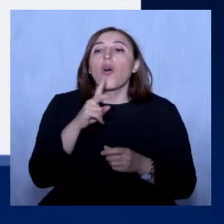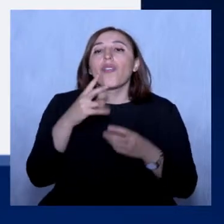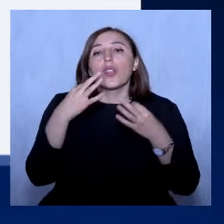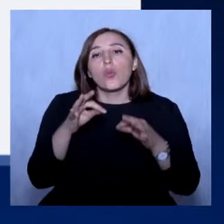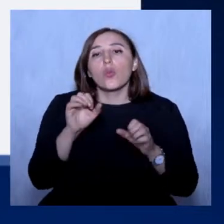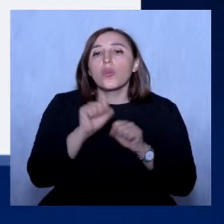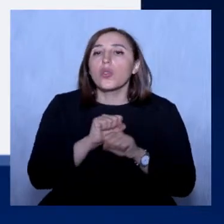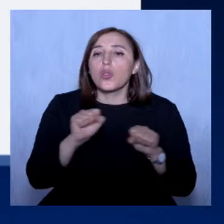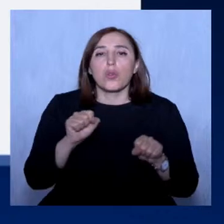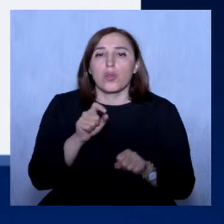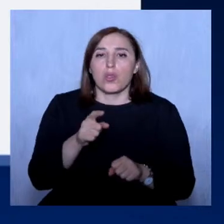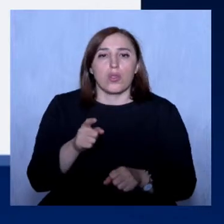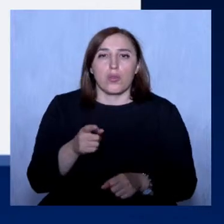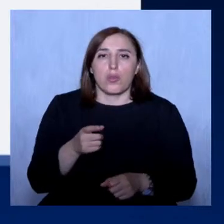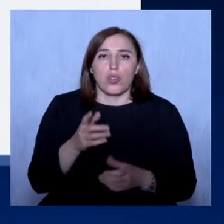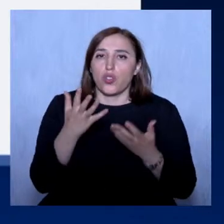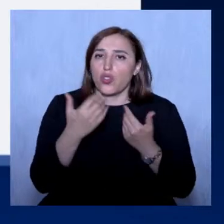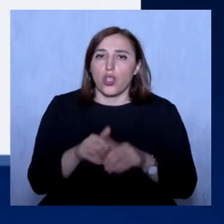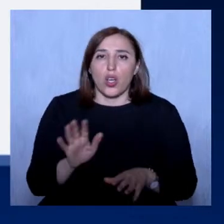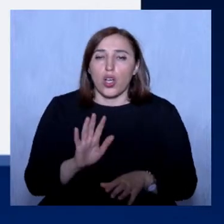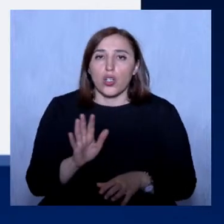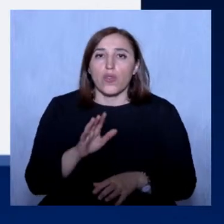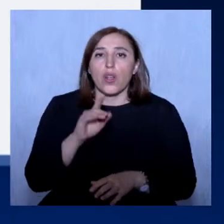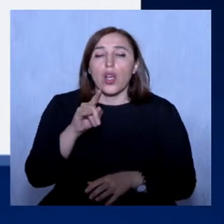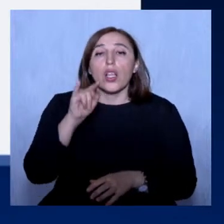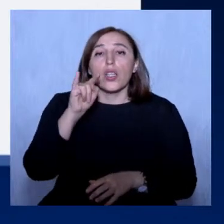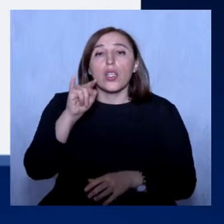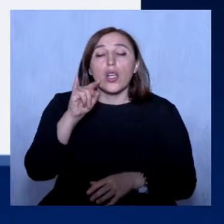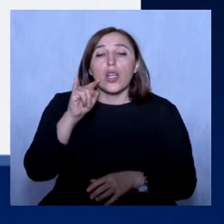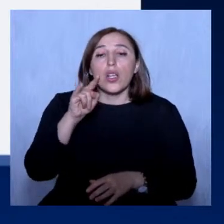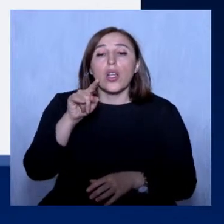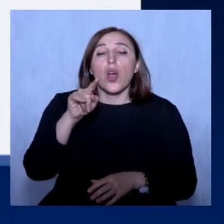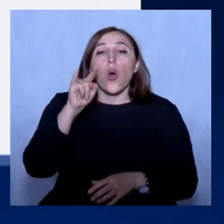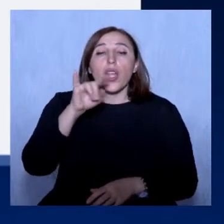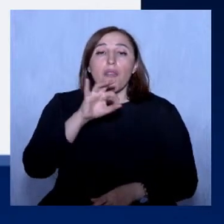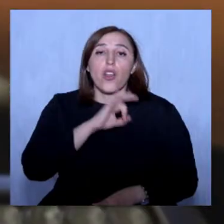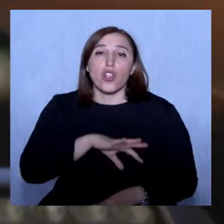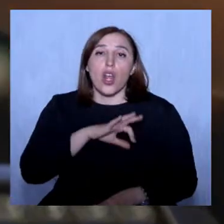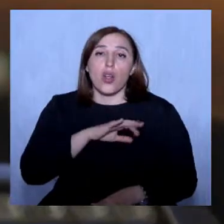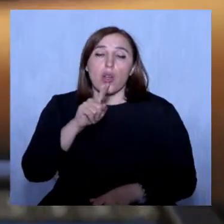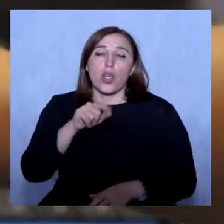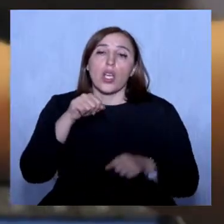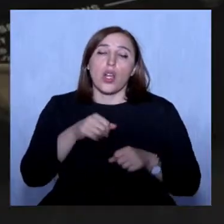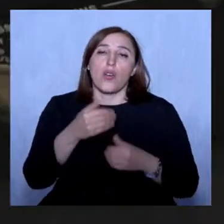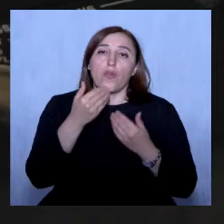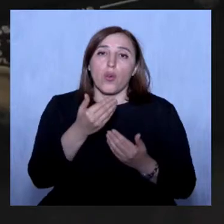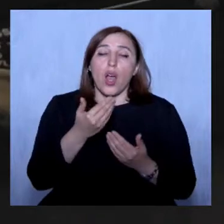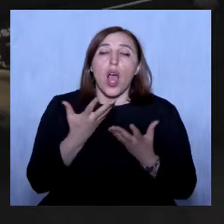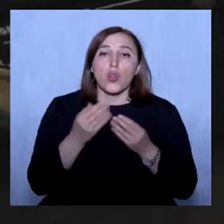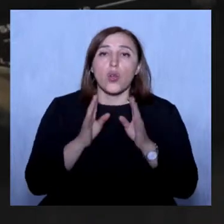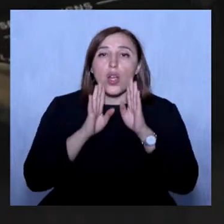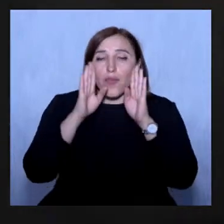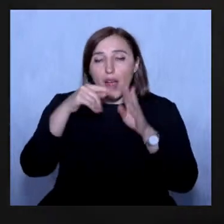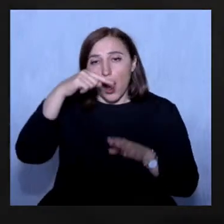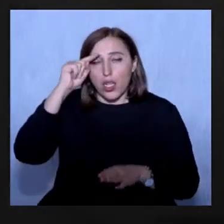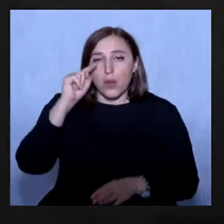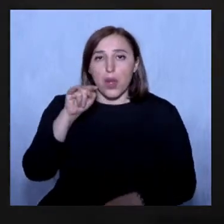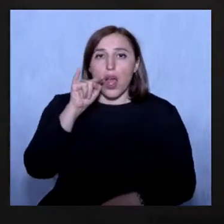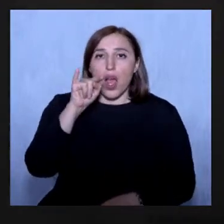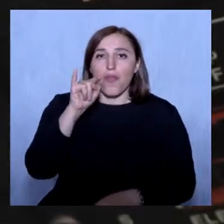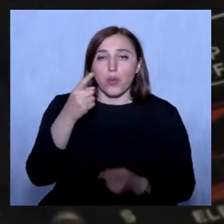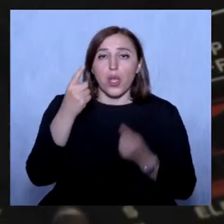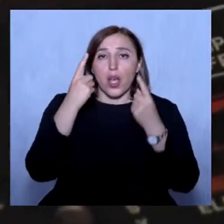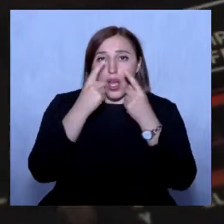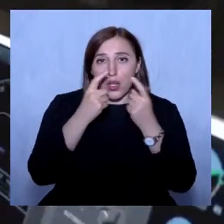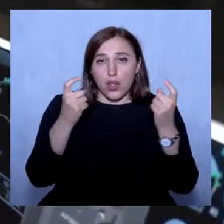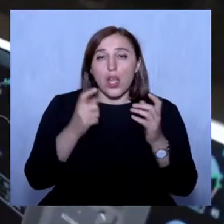պահանչվում։ Ըթային մայրուղիների ընտրության իրավածությունը վերապահված է ոթանավ շհագործողներին։ Այսօր առավոցյան ադրբեջանական ավիայողիներն էր